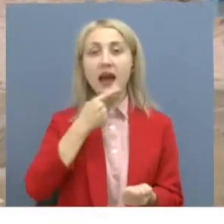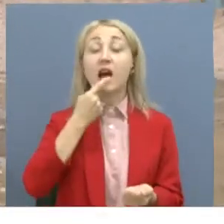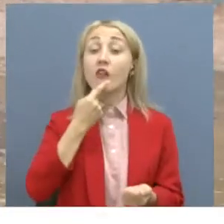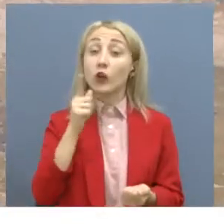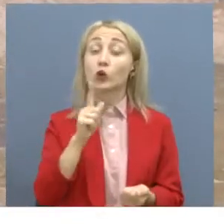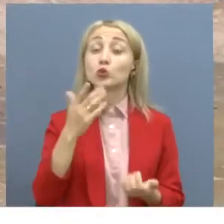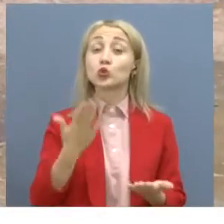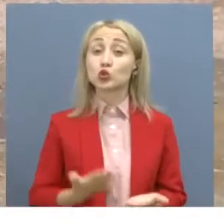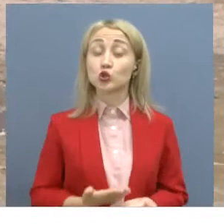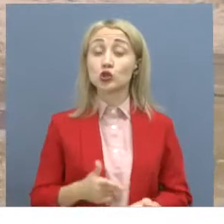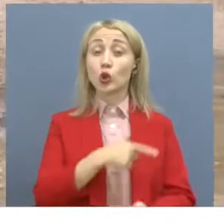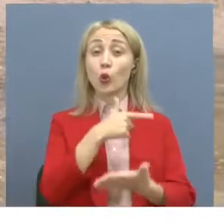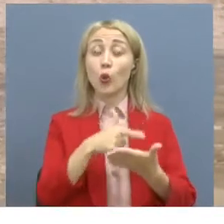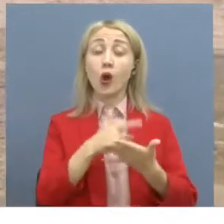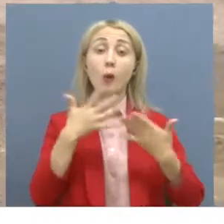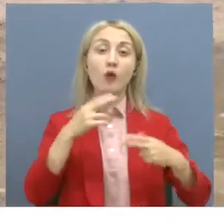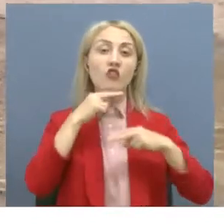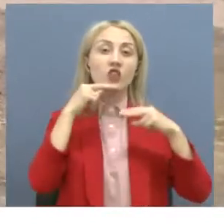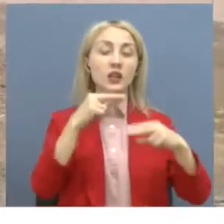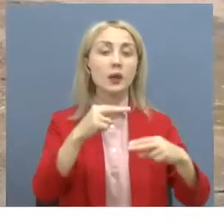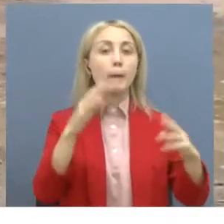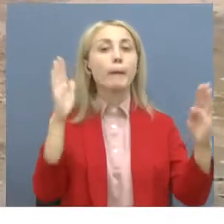10 миллион халқы бар Швецияда қоқысты іздесеңіз